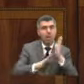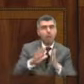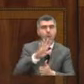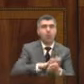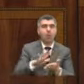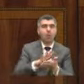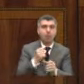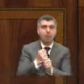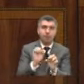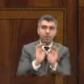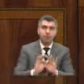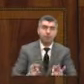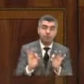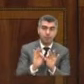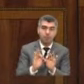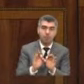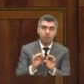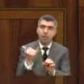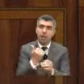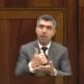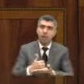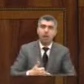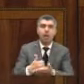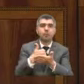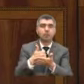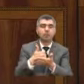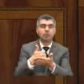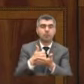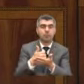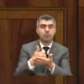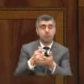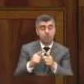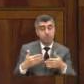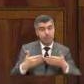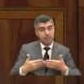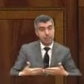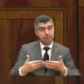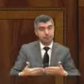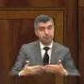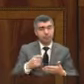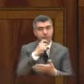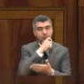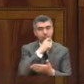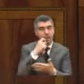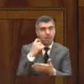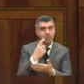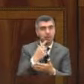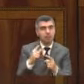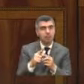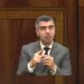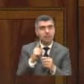المتضرره، جميع الناس اللي تضروا من هذه الجائحه، خصوصا الان في سيدنا رمضان الناس تضرت